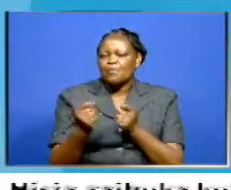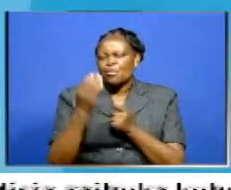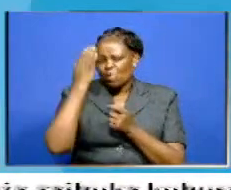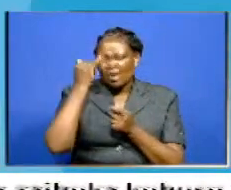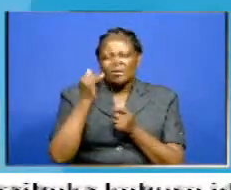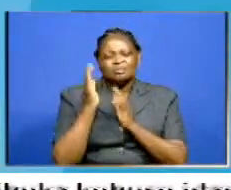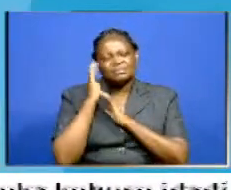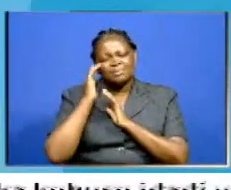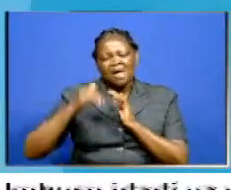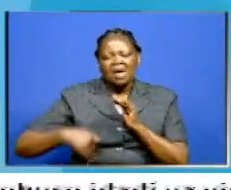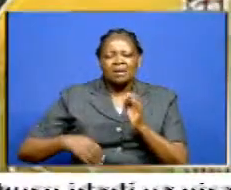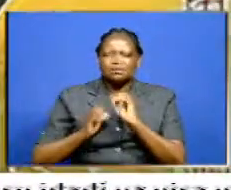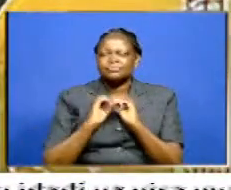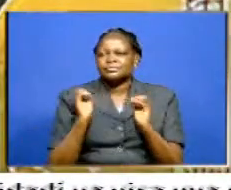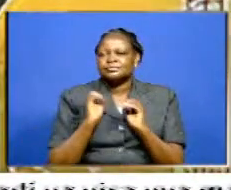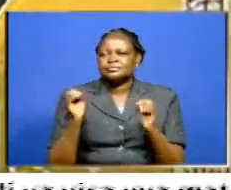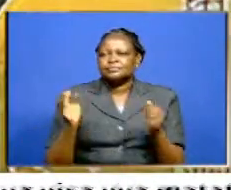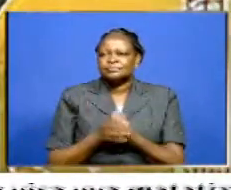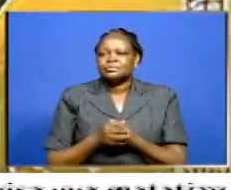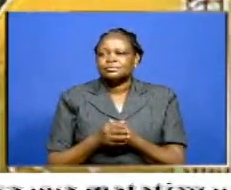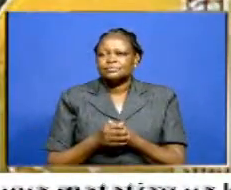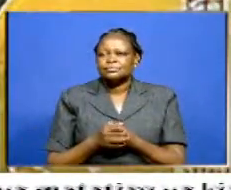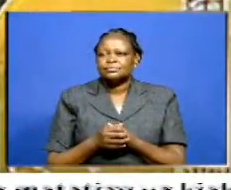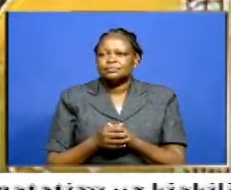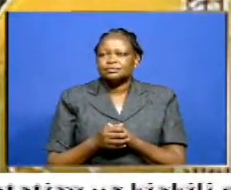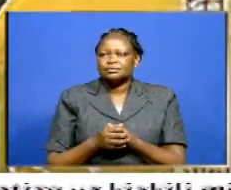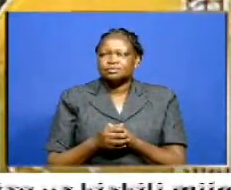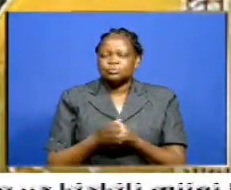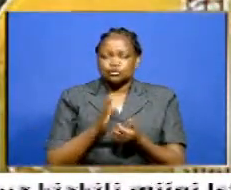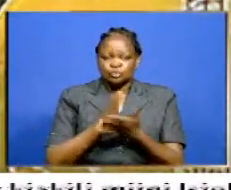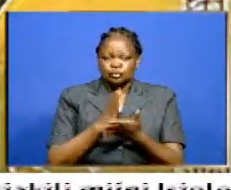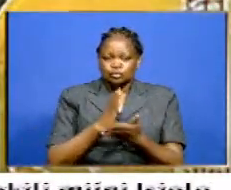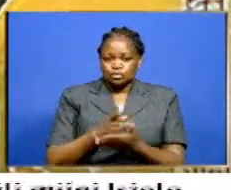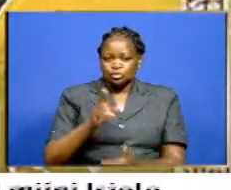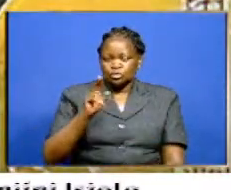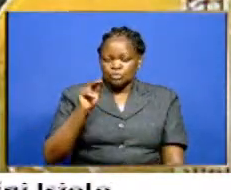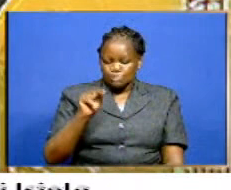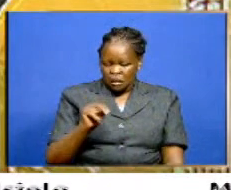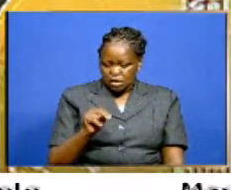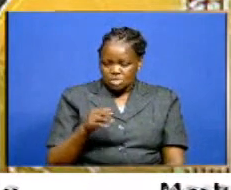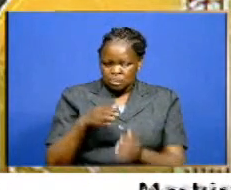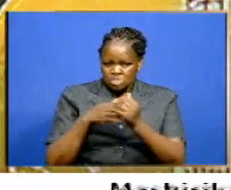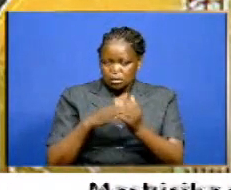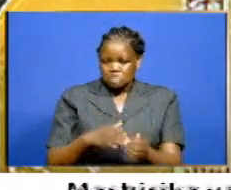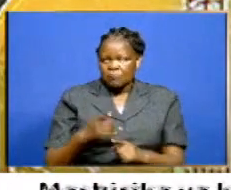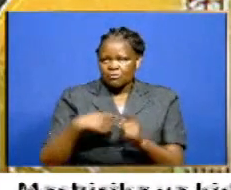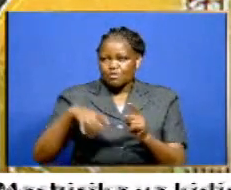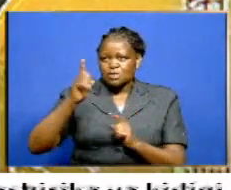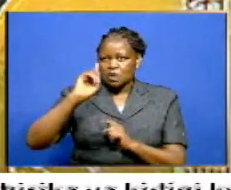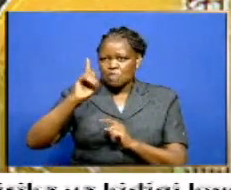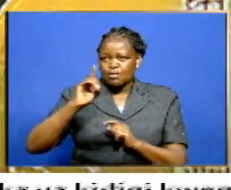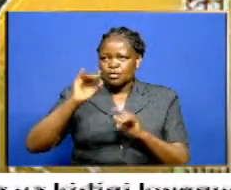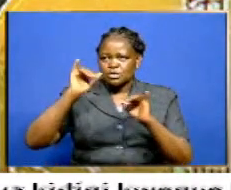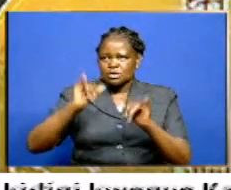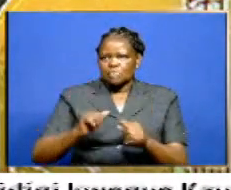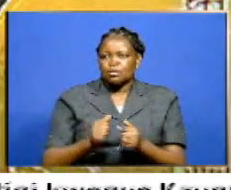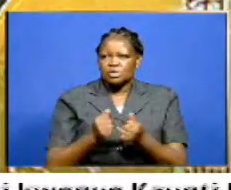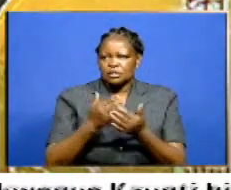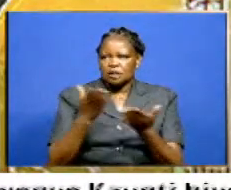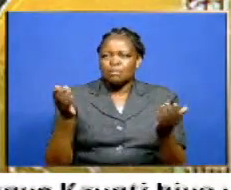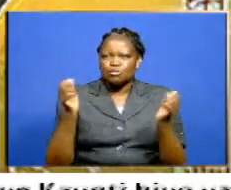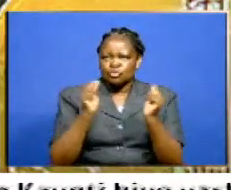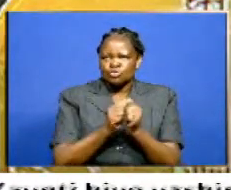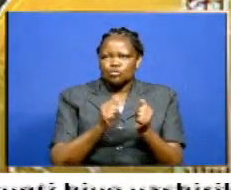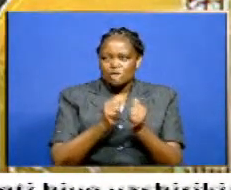njaa. Shukrani sana. Ni Brian Orina, ni kiongozi wa wanafunzi katika chuo kikuu cha Nairobi, ambao tutakuwa tunakaa nao sako kwa bako